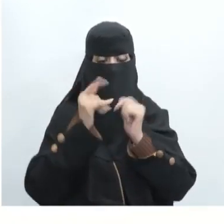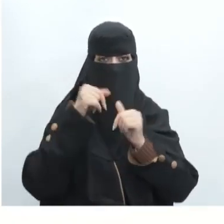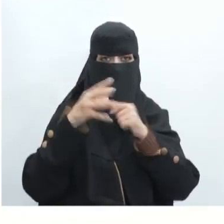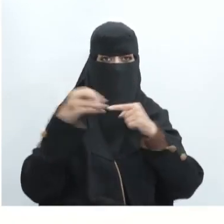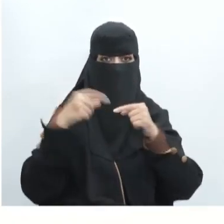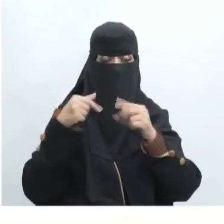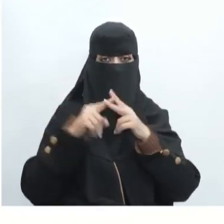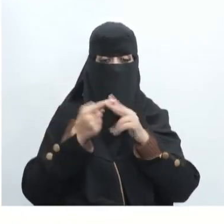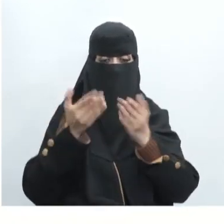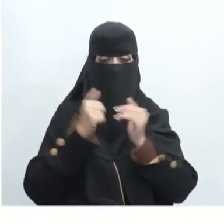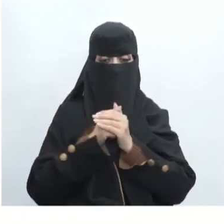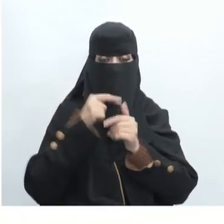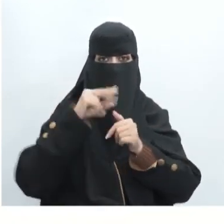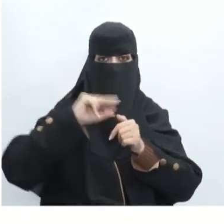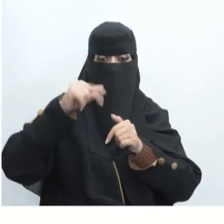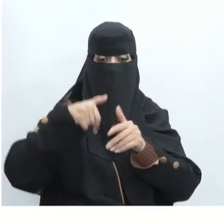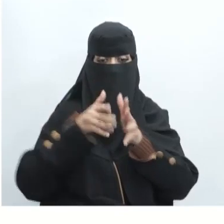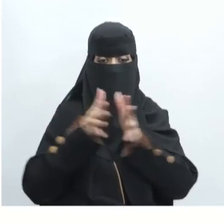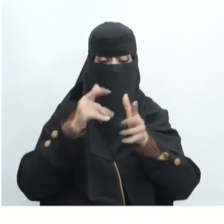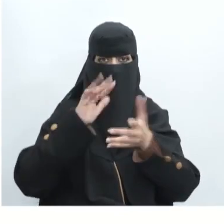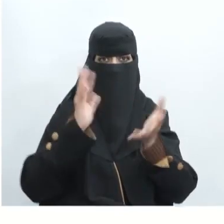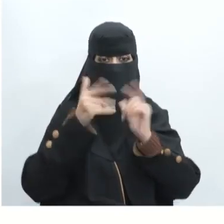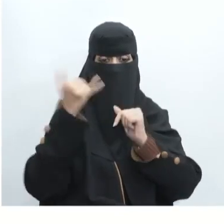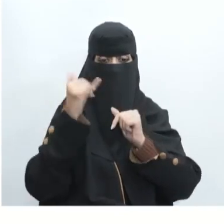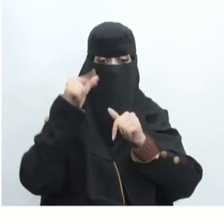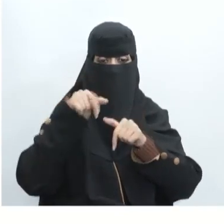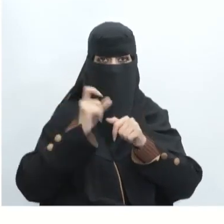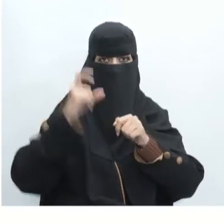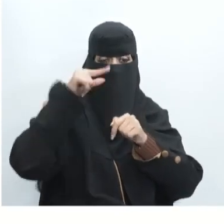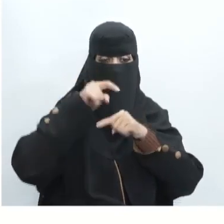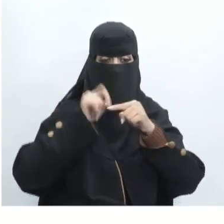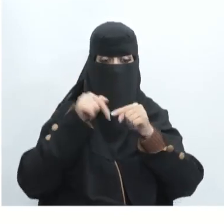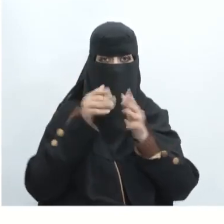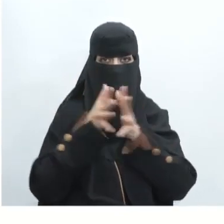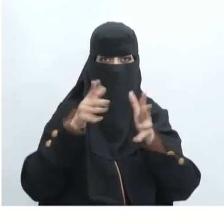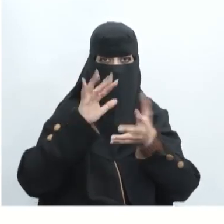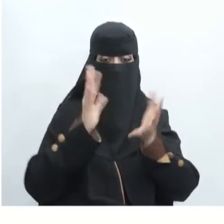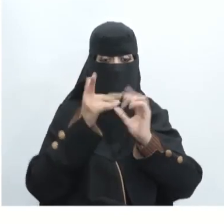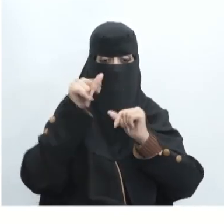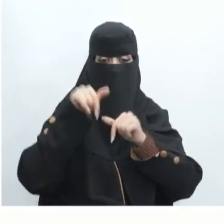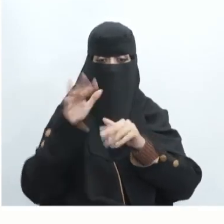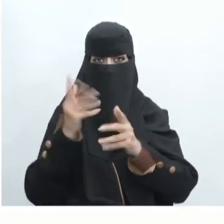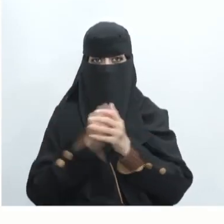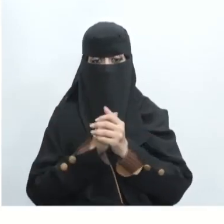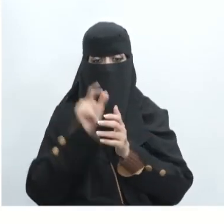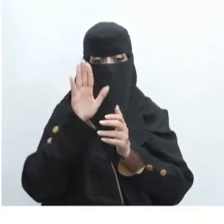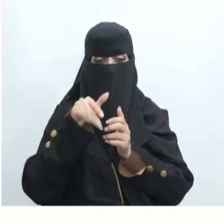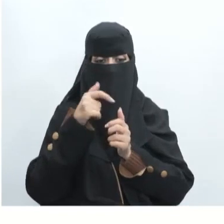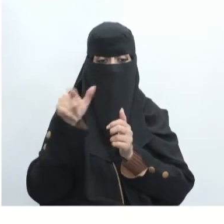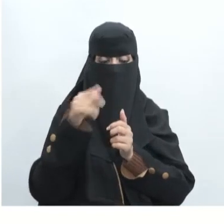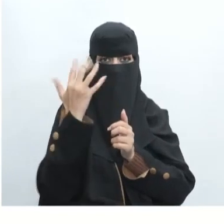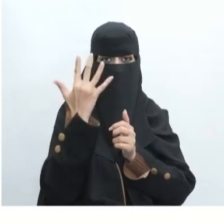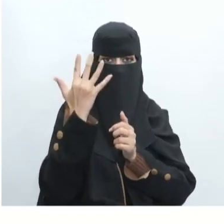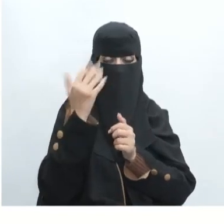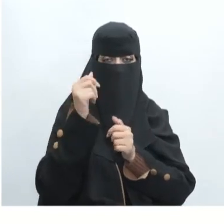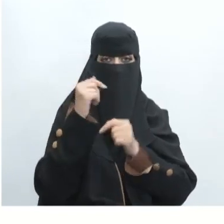الصناعه تمثل مساحه العالم العربي والاسلامي بالنسبه لمساحه العالم احسنتم هي